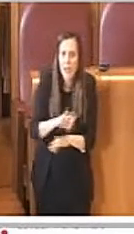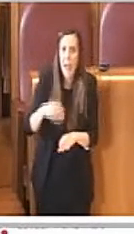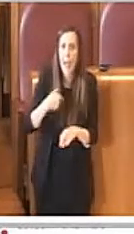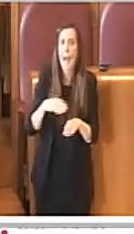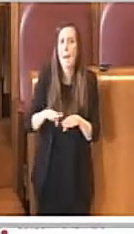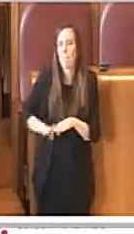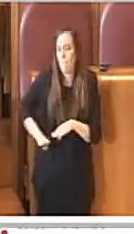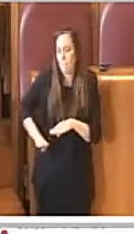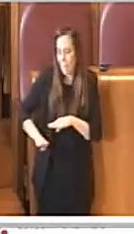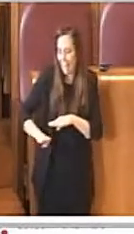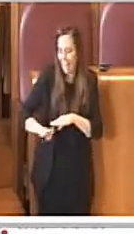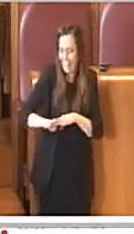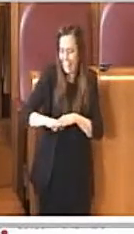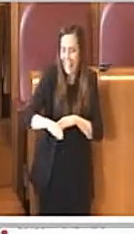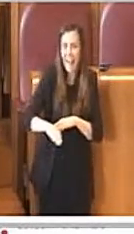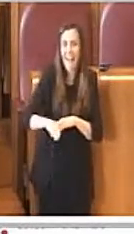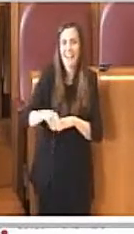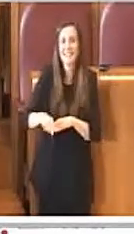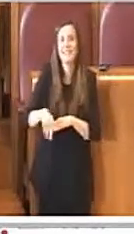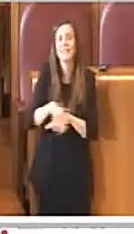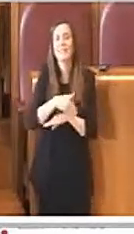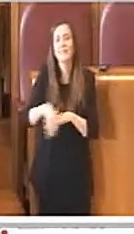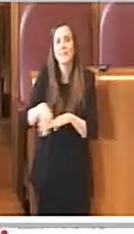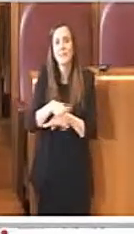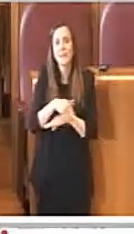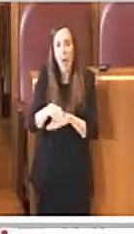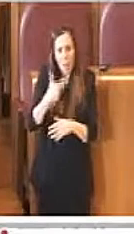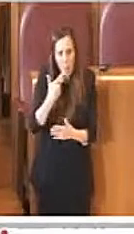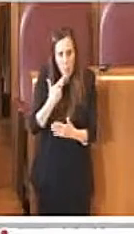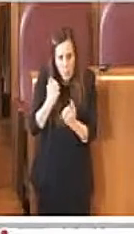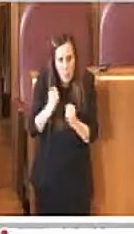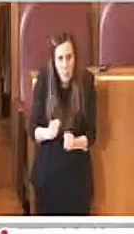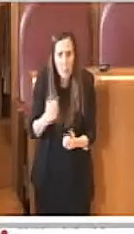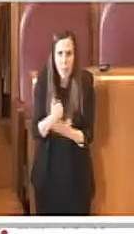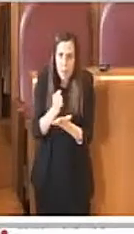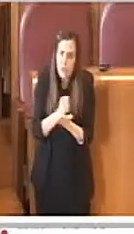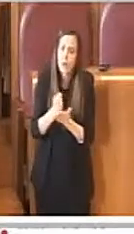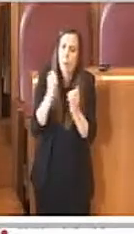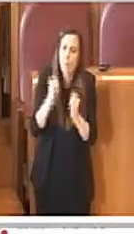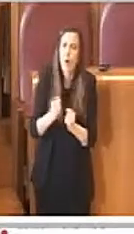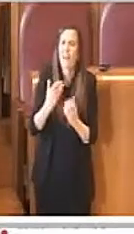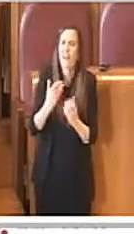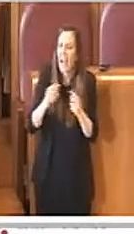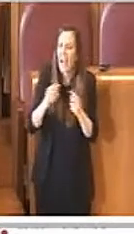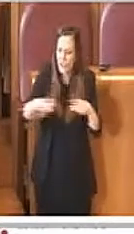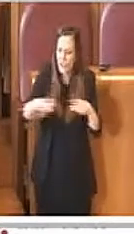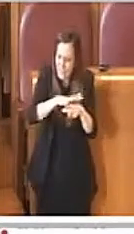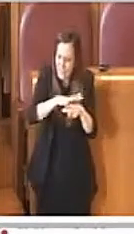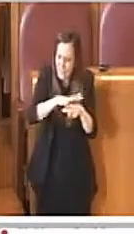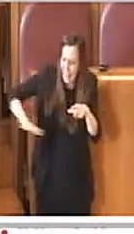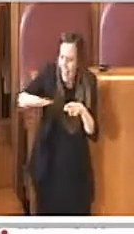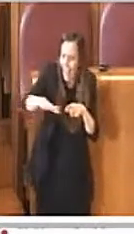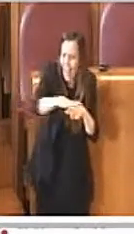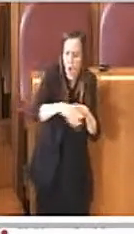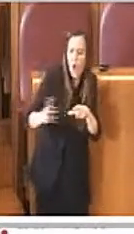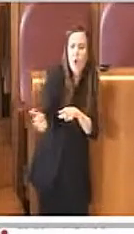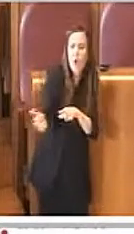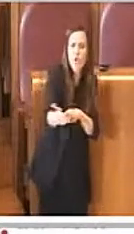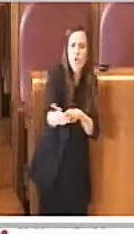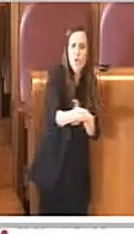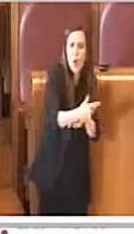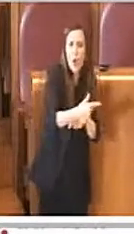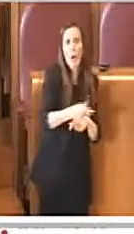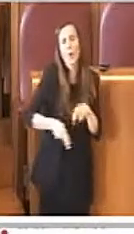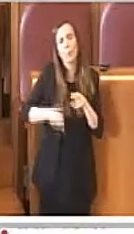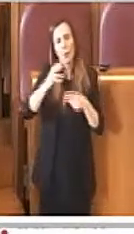sosta tariffata, su viabilità locale erano permesse, sono state tolte in tantissime zone della città non, ed erano più decorose